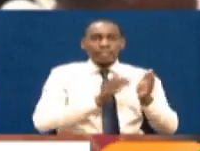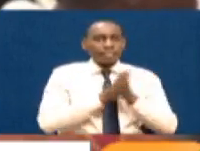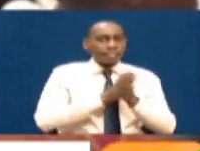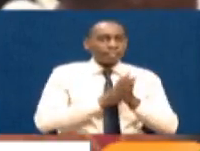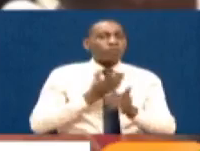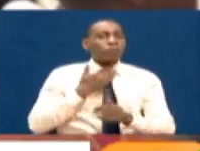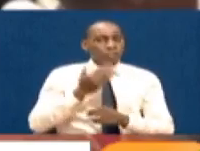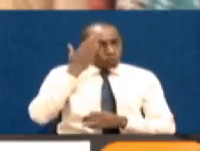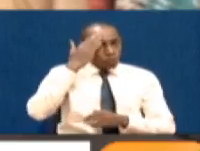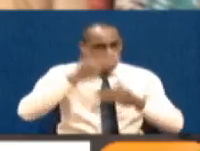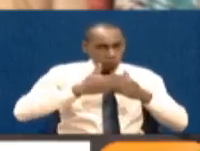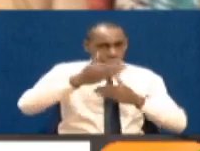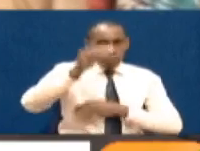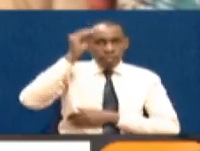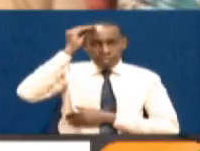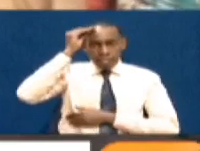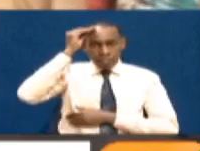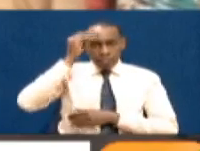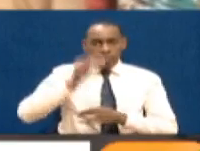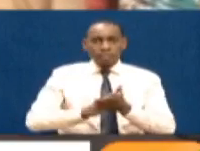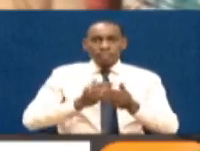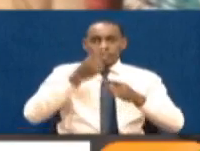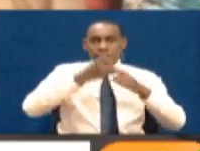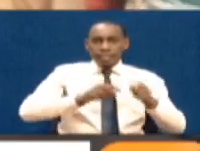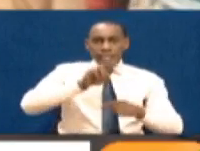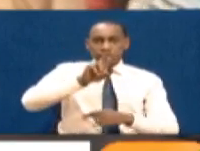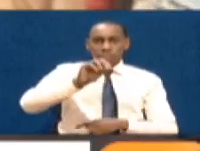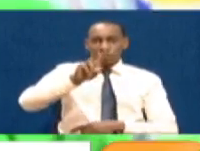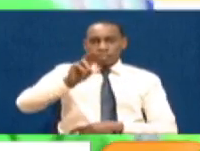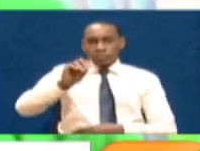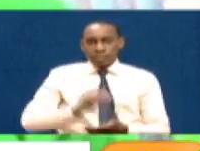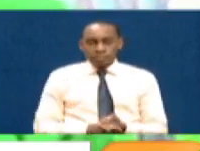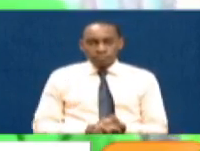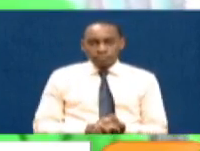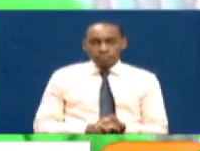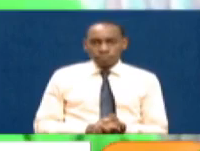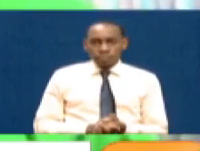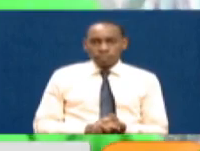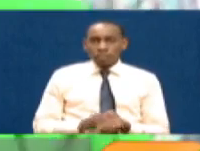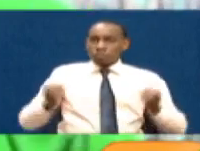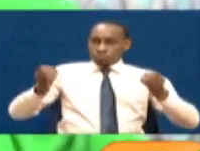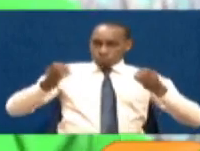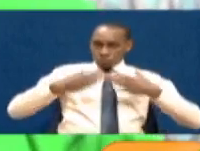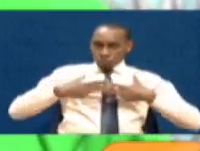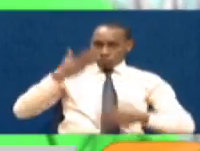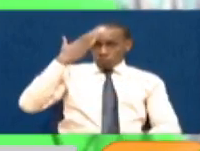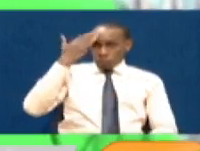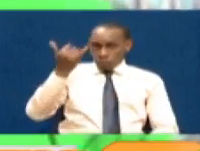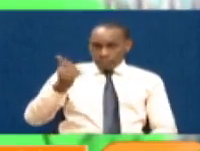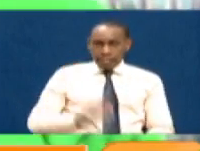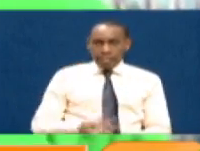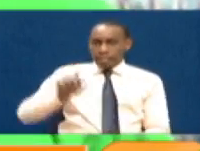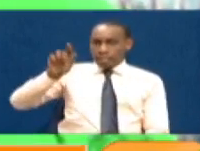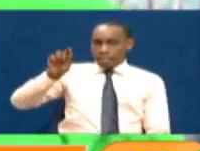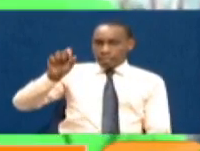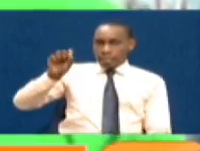kusikia mwelekeo wa masomo wa sekondari ya kipindi cha mwaka 2020. Kidogo tumeachwa na mshangao kwa sababu